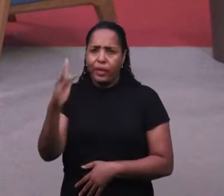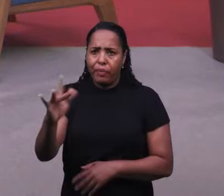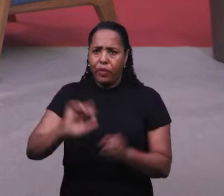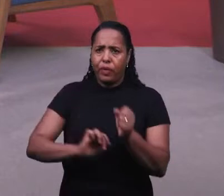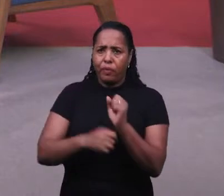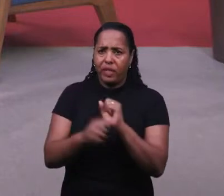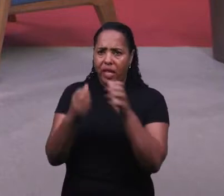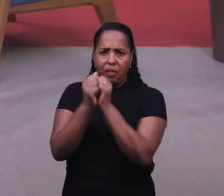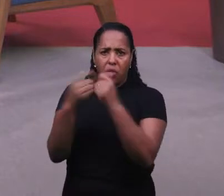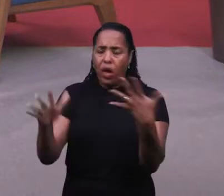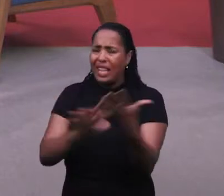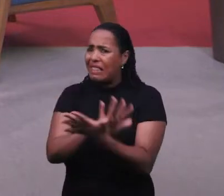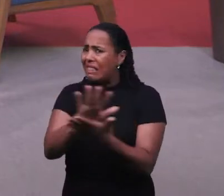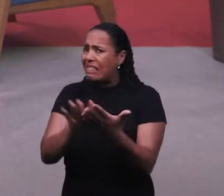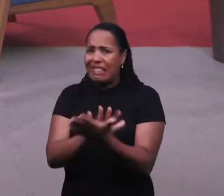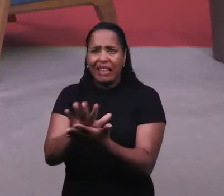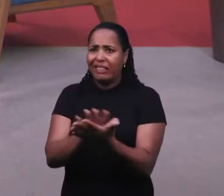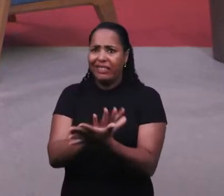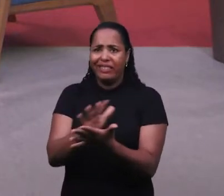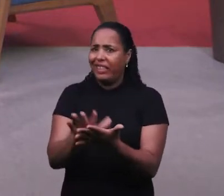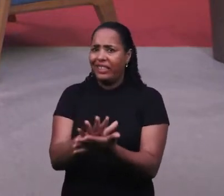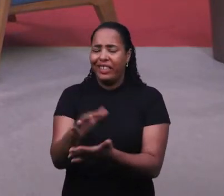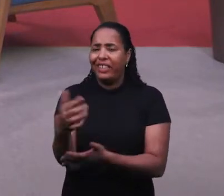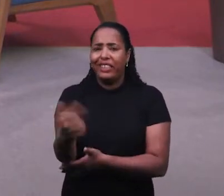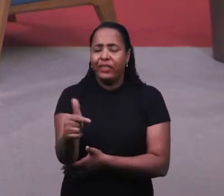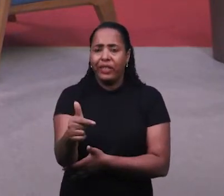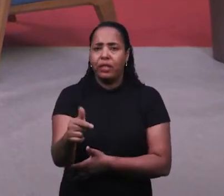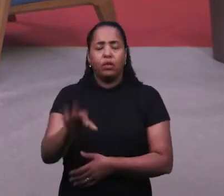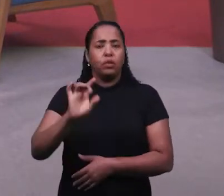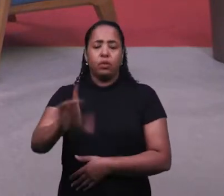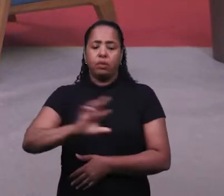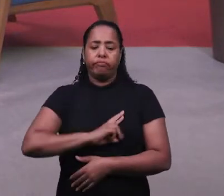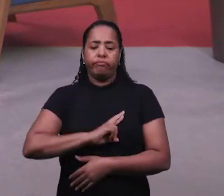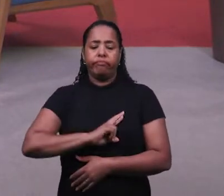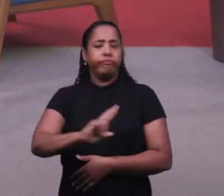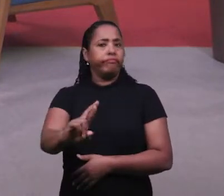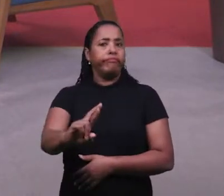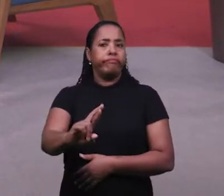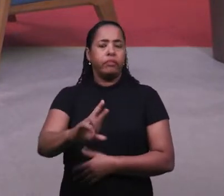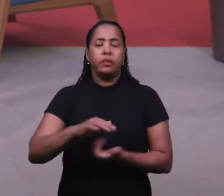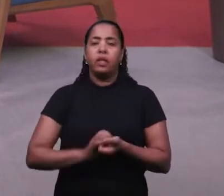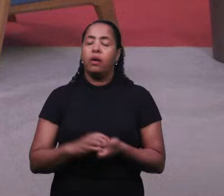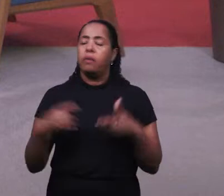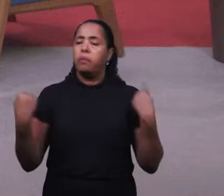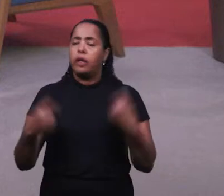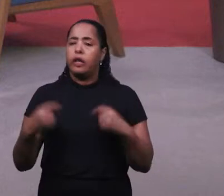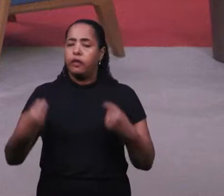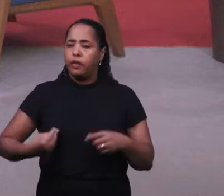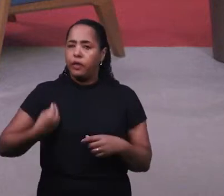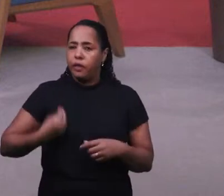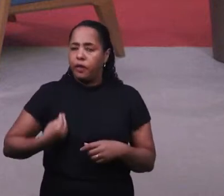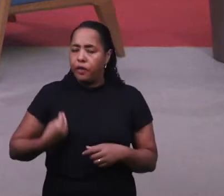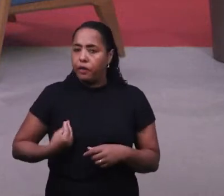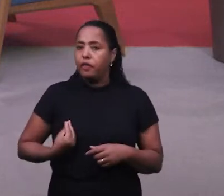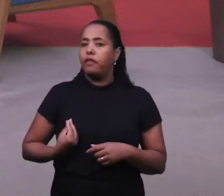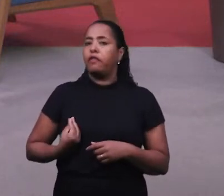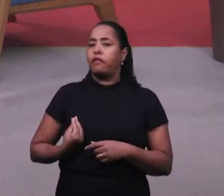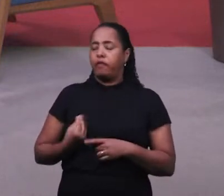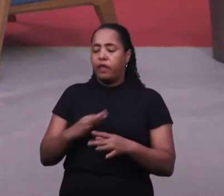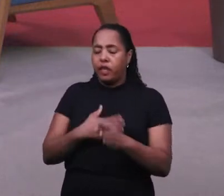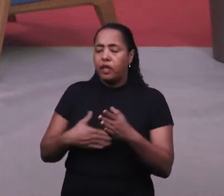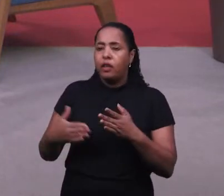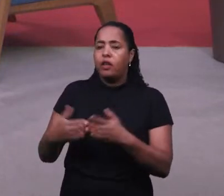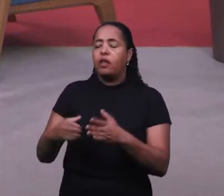pas de mystère, il n'y a pas de gloire, il n'y a que de la religiosité. Il est nécessaire de vivre de manière intense